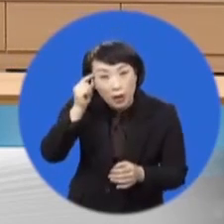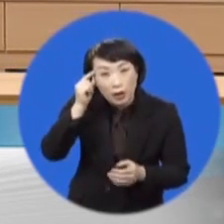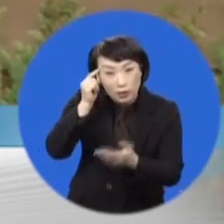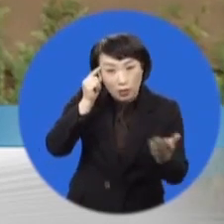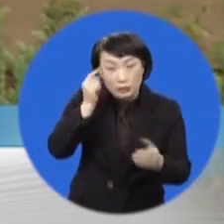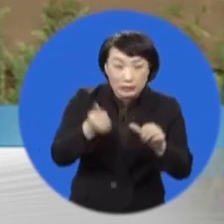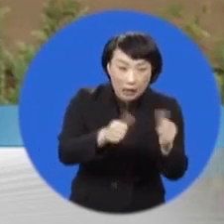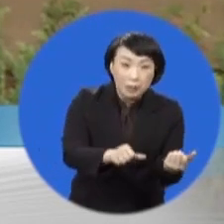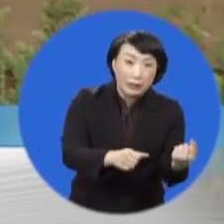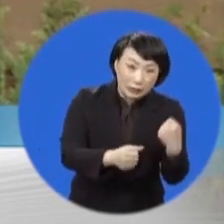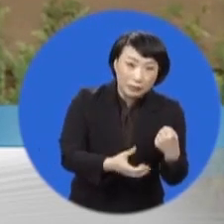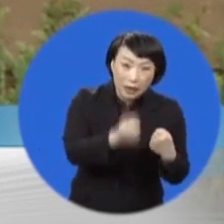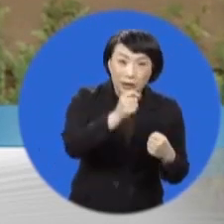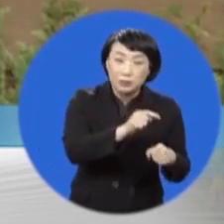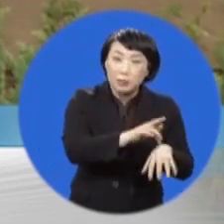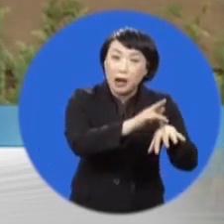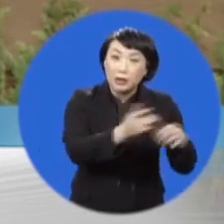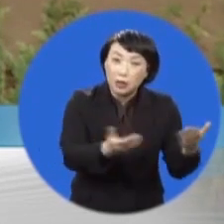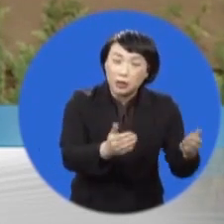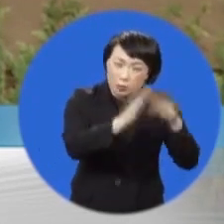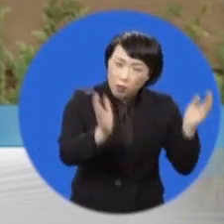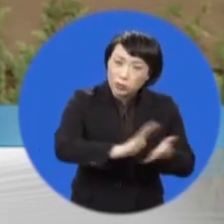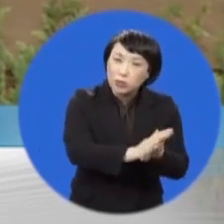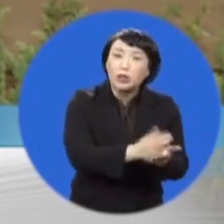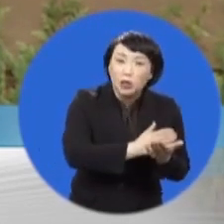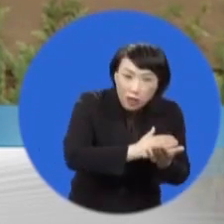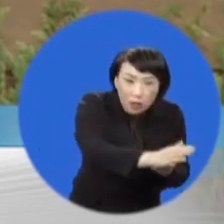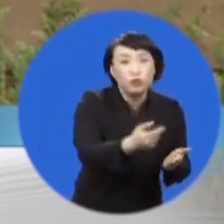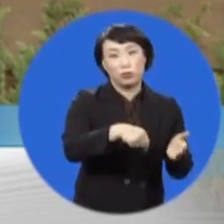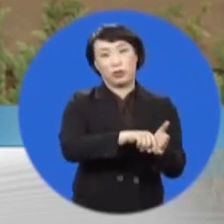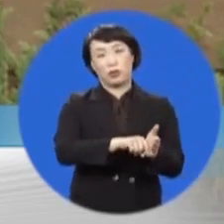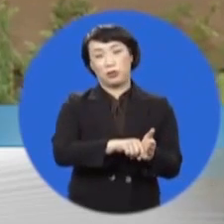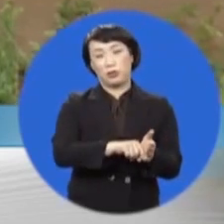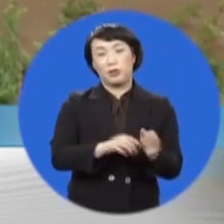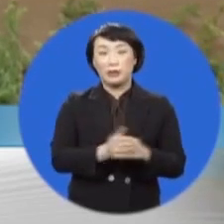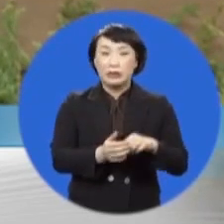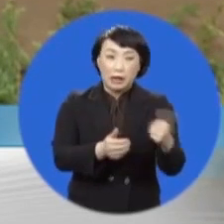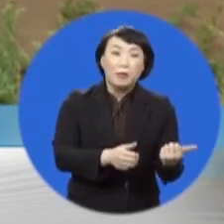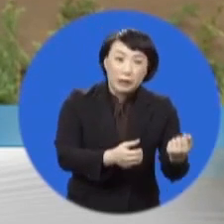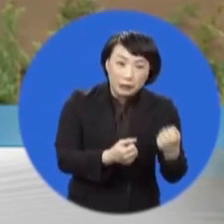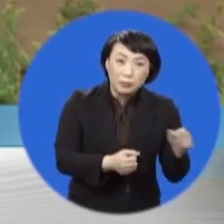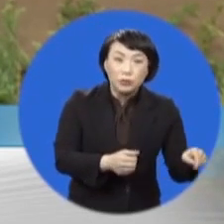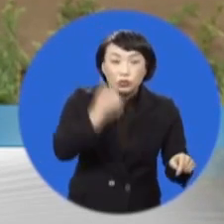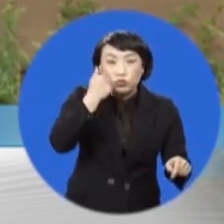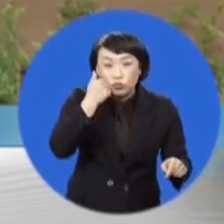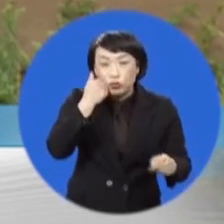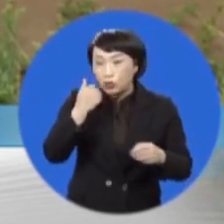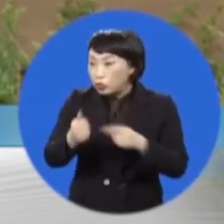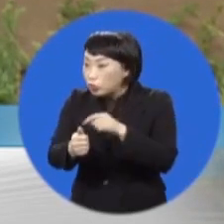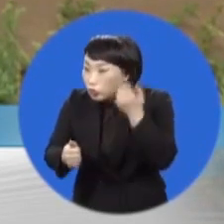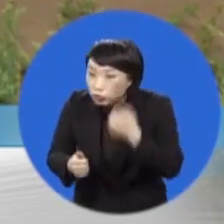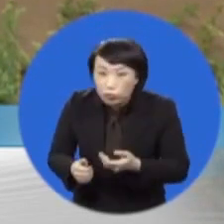뭐냐 사망의 진입 어린 잡은 마귀 역사는 없이 악의 위해서 3 아디제로 누기 누구를